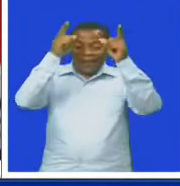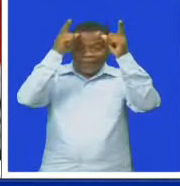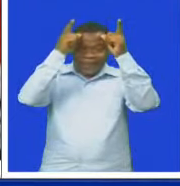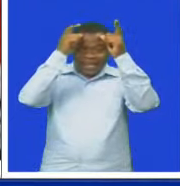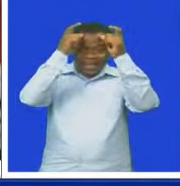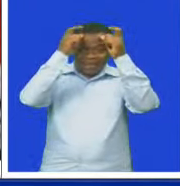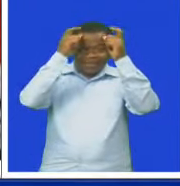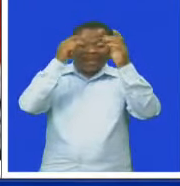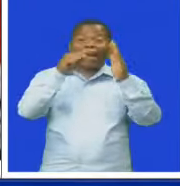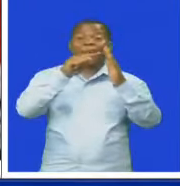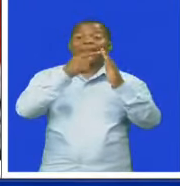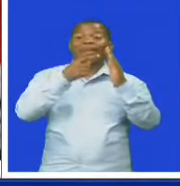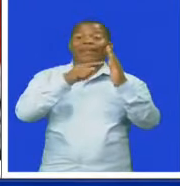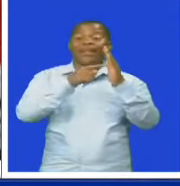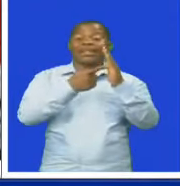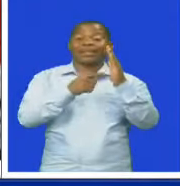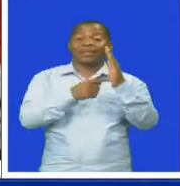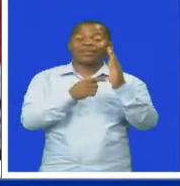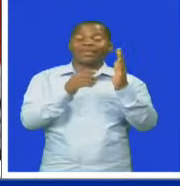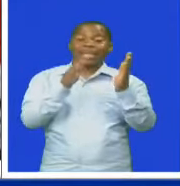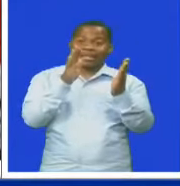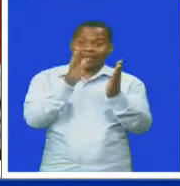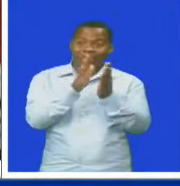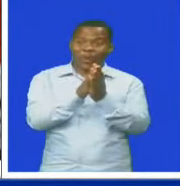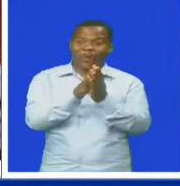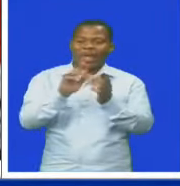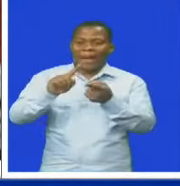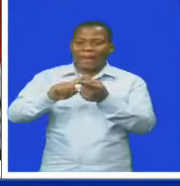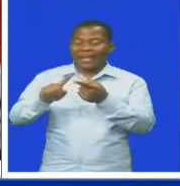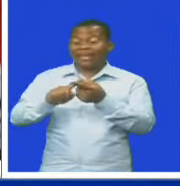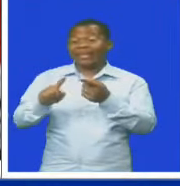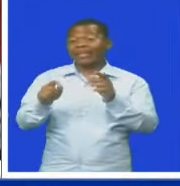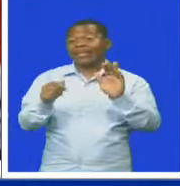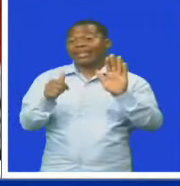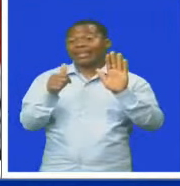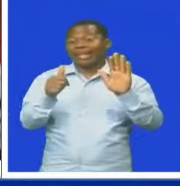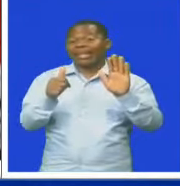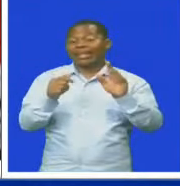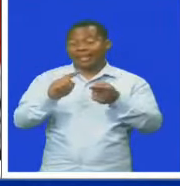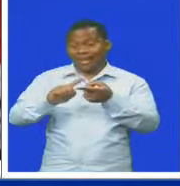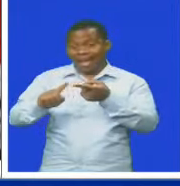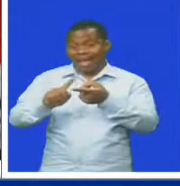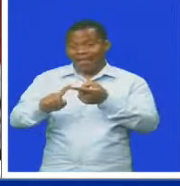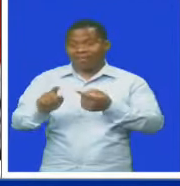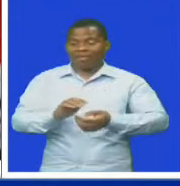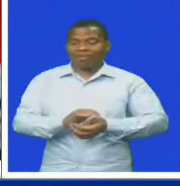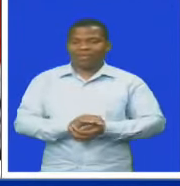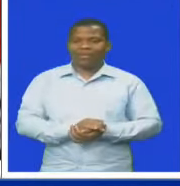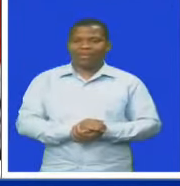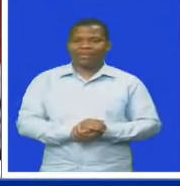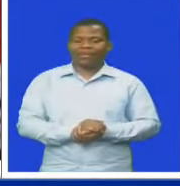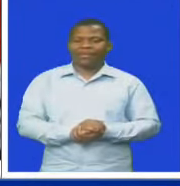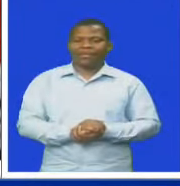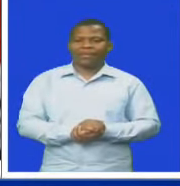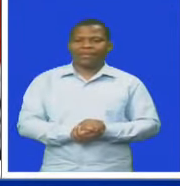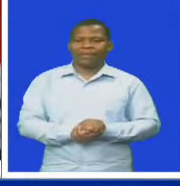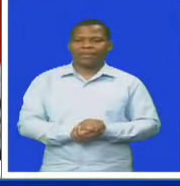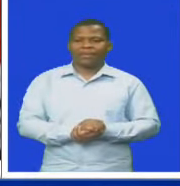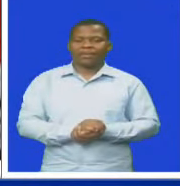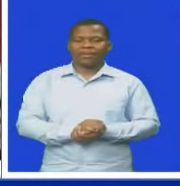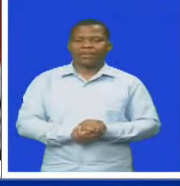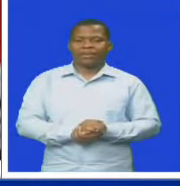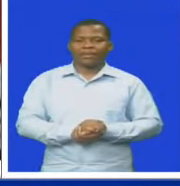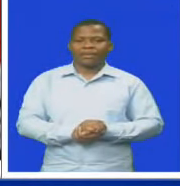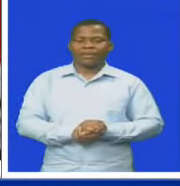lesithupha. Tindzabeni temidlalo kube yajemkosi Mavimbela kanze umbiko ohlanganiswe ngFabrice Msonera. Titombe